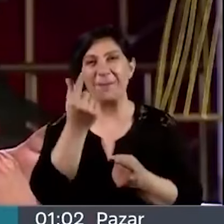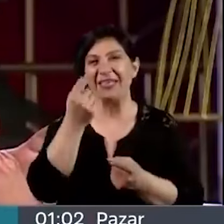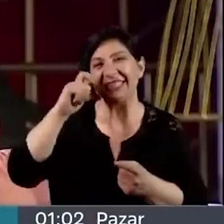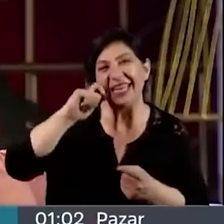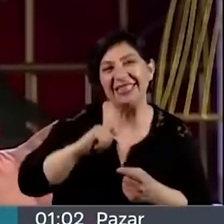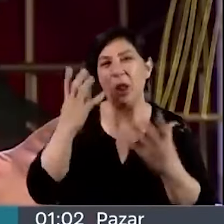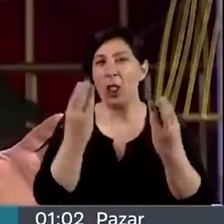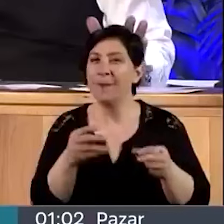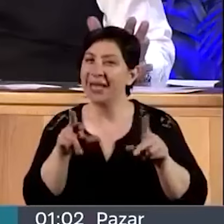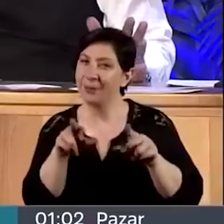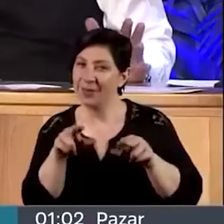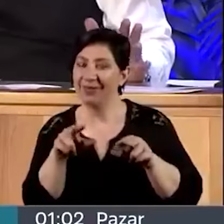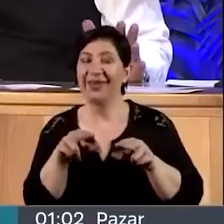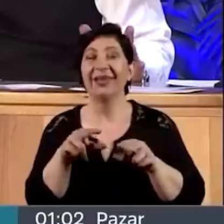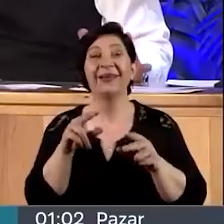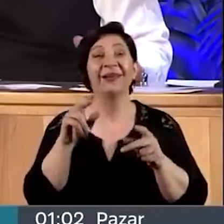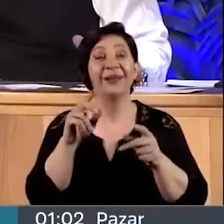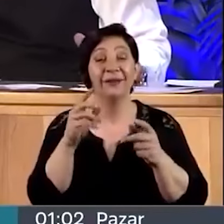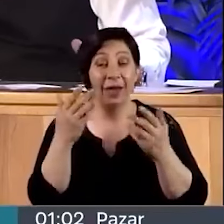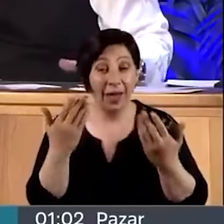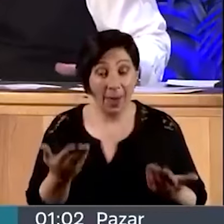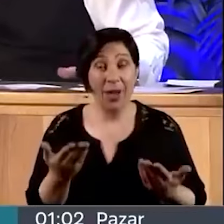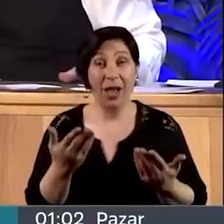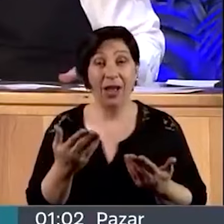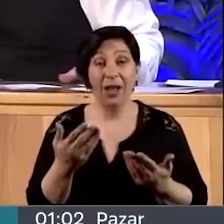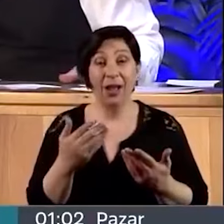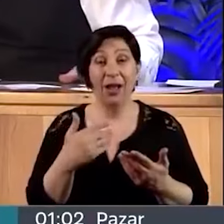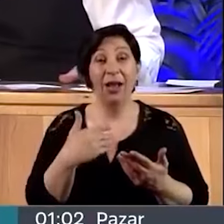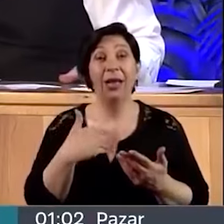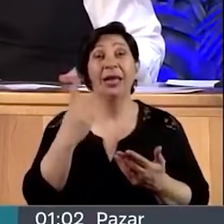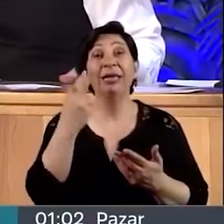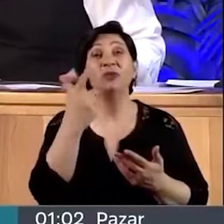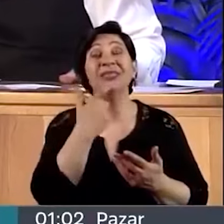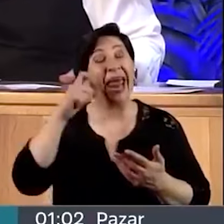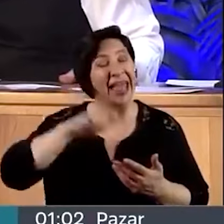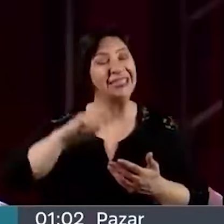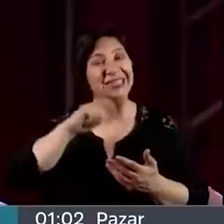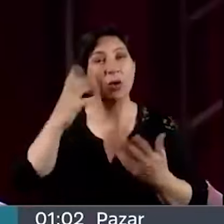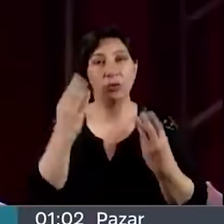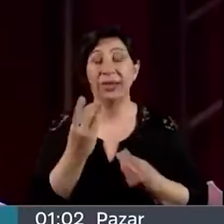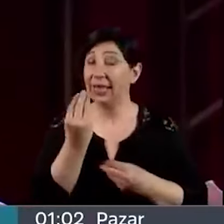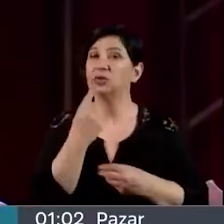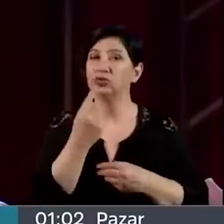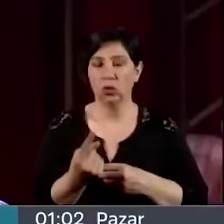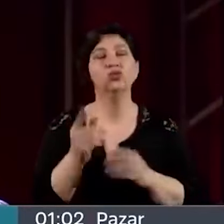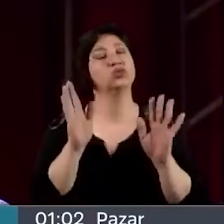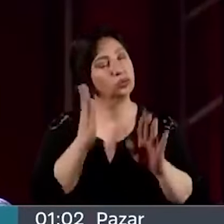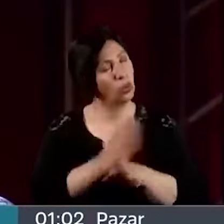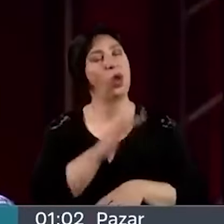rezil olma işi. Kesin. Ve bunu tabii söylüyorsun. 2,5 sene rezil oldum ben. Bravo. İyi ki söylüyorsun. Çünkü